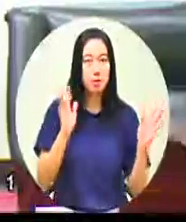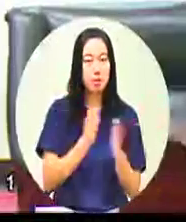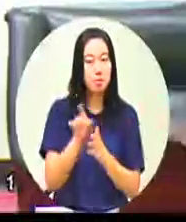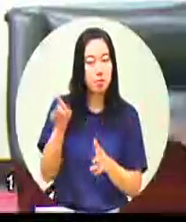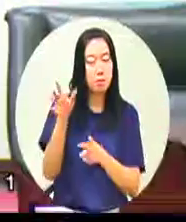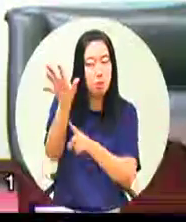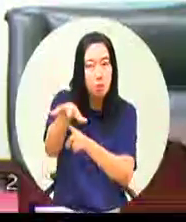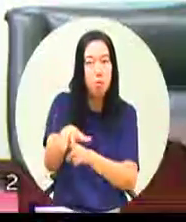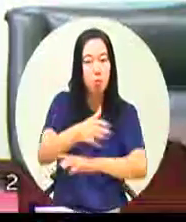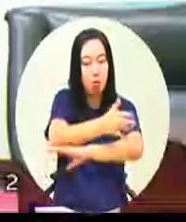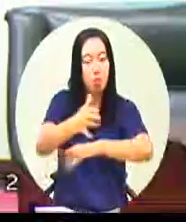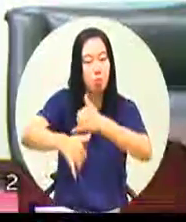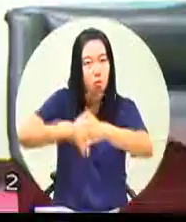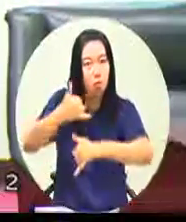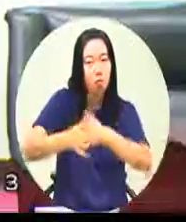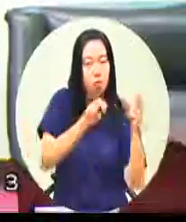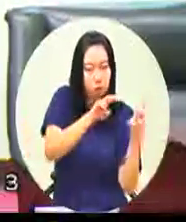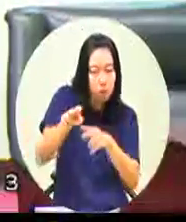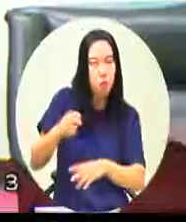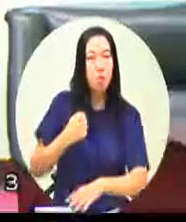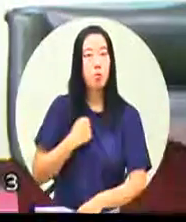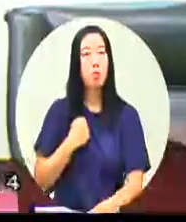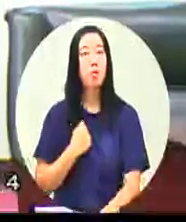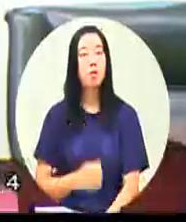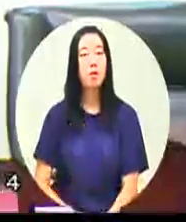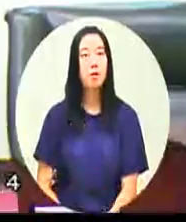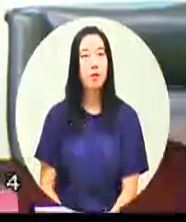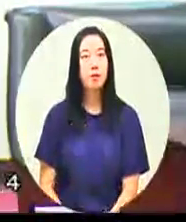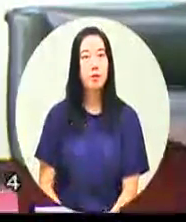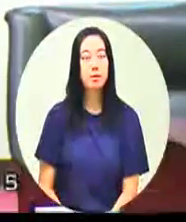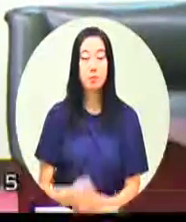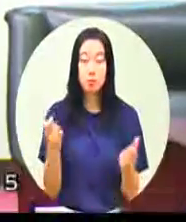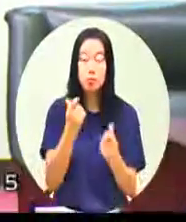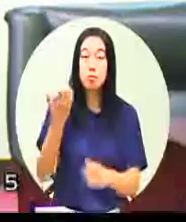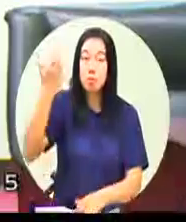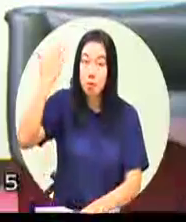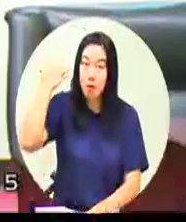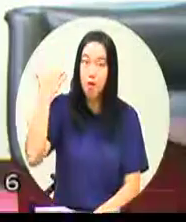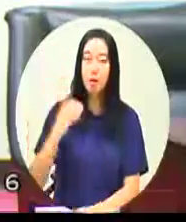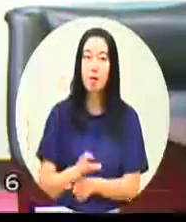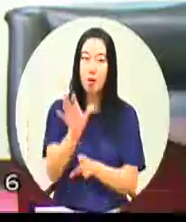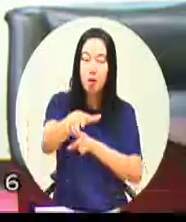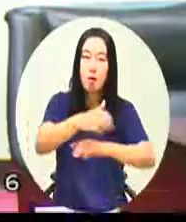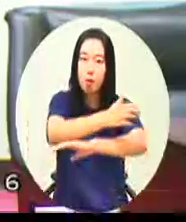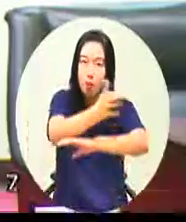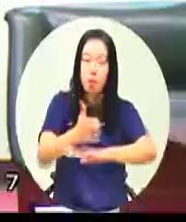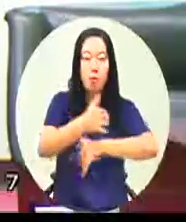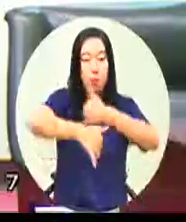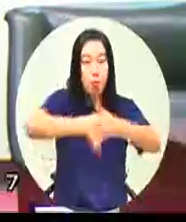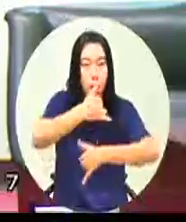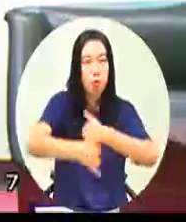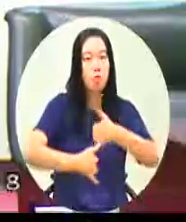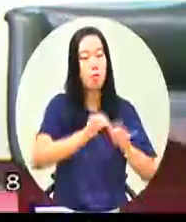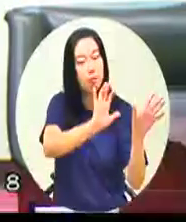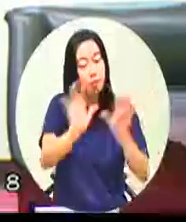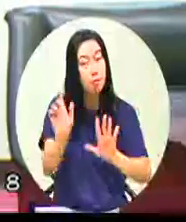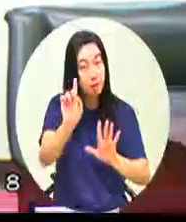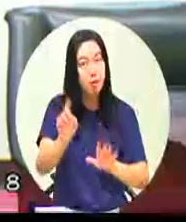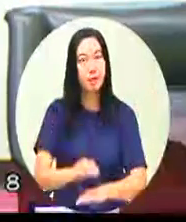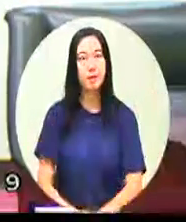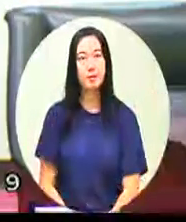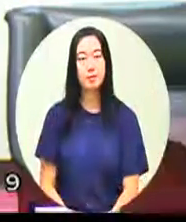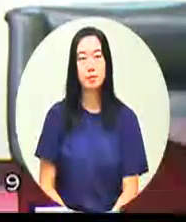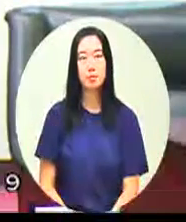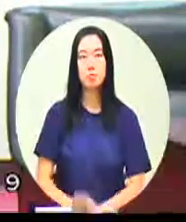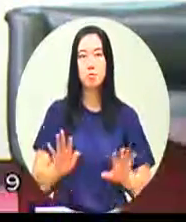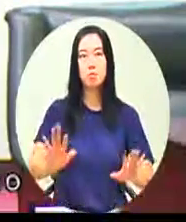农村那种的生活，包括伊嘛去认识啊过去啊，伫农村的生活过程，伊其实即卖囡仔应该他